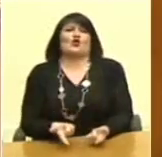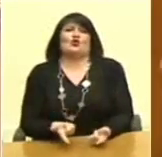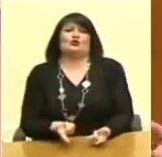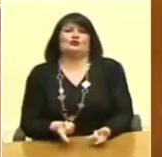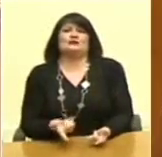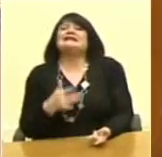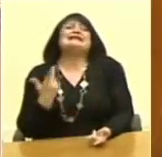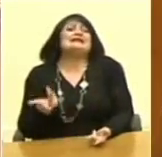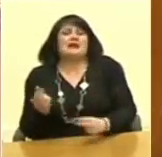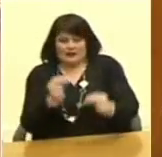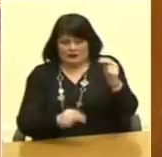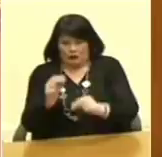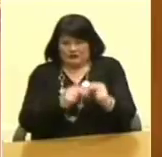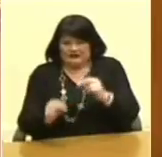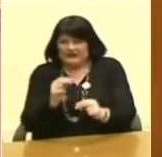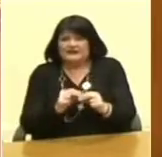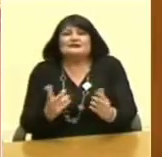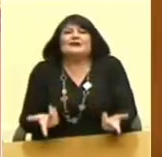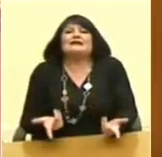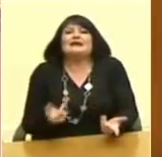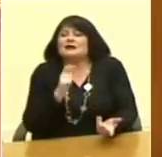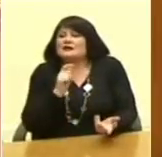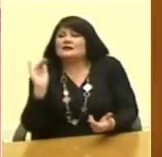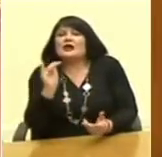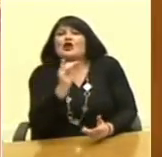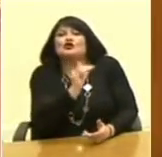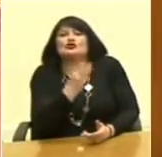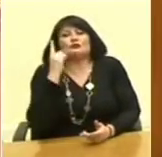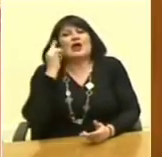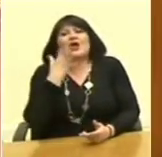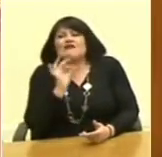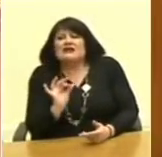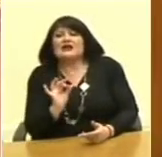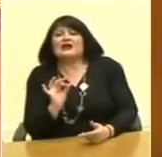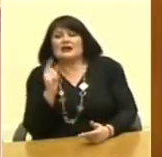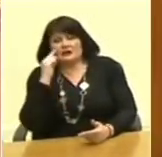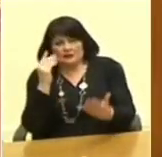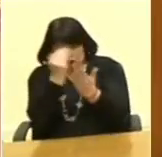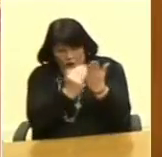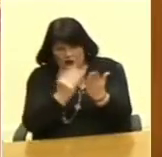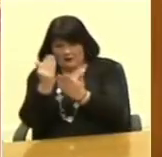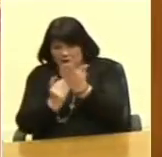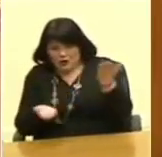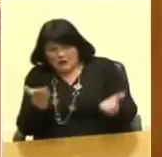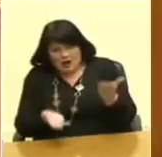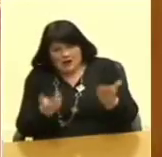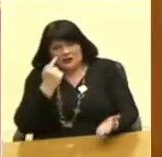γίνει και δημοψήφισμα οι ευρωεκλογές για την Ελλάδα? Είναι μια ευκαιρία να συγκρίνουμε προγράμματα και οι πολίτες